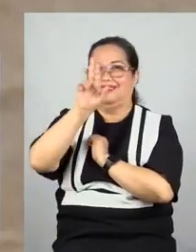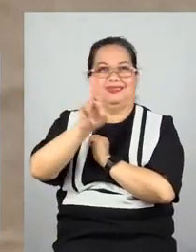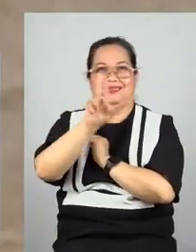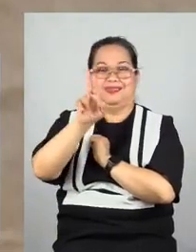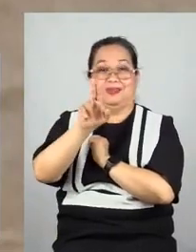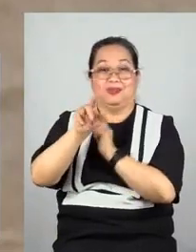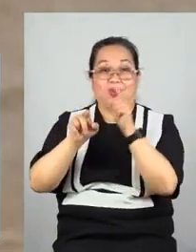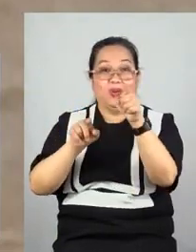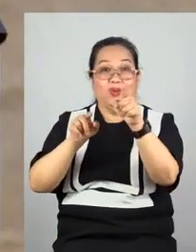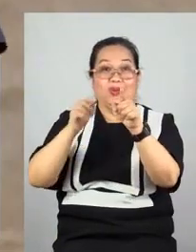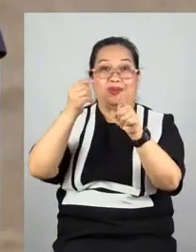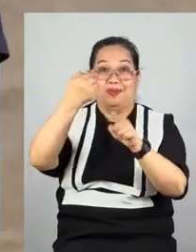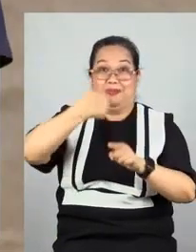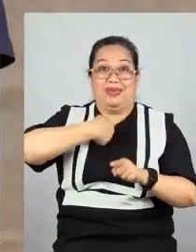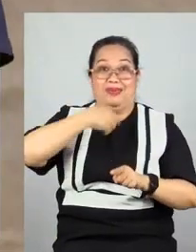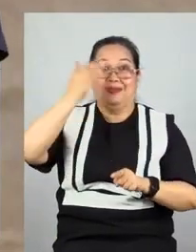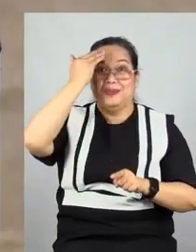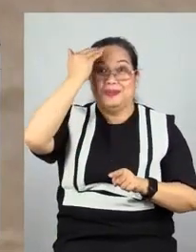Alam po natin yun.